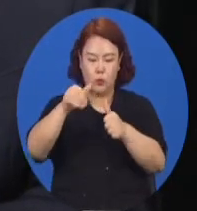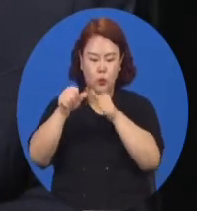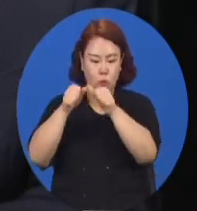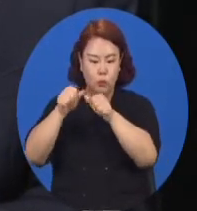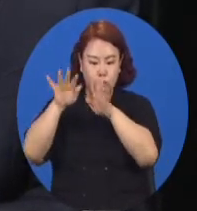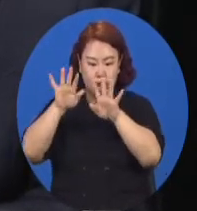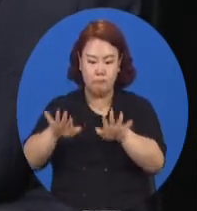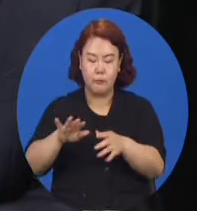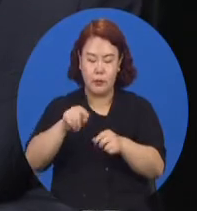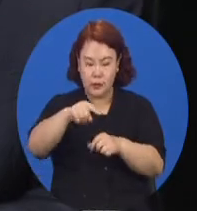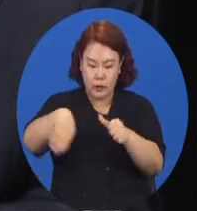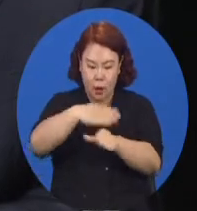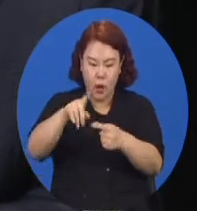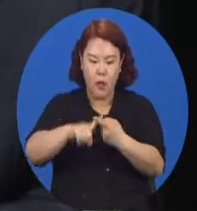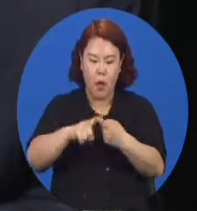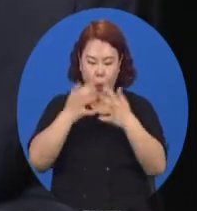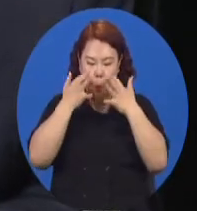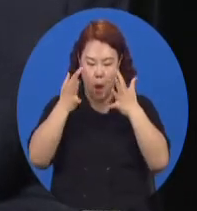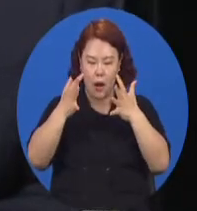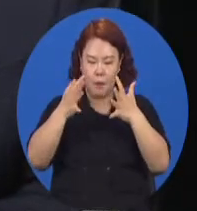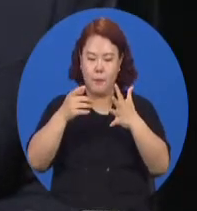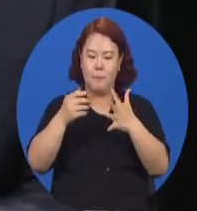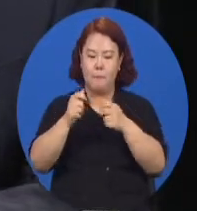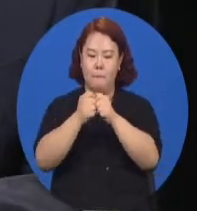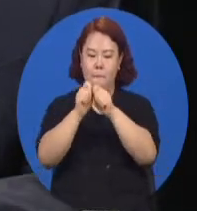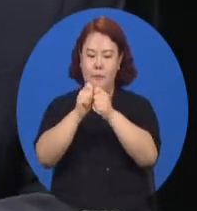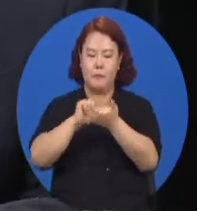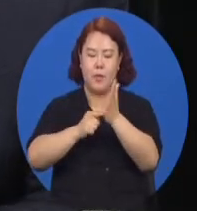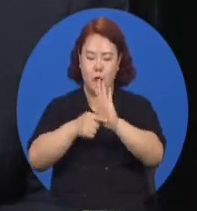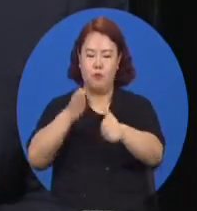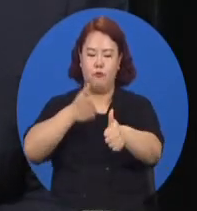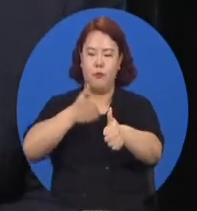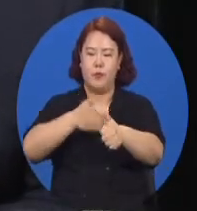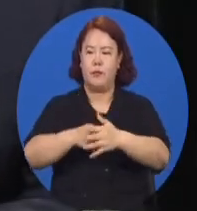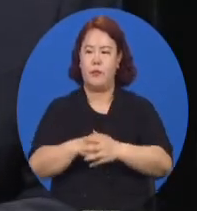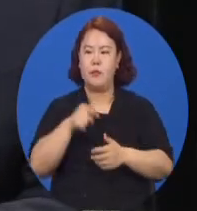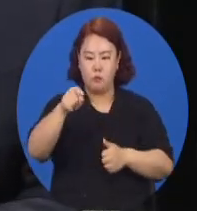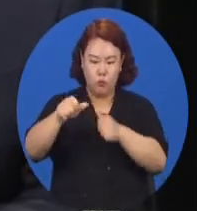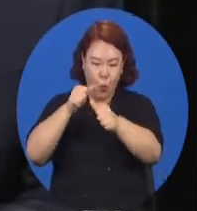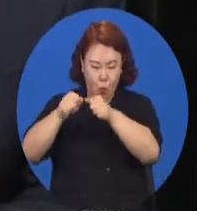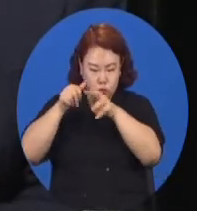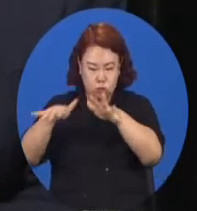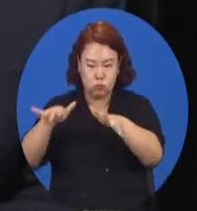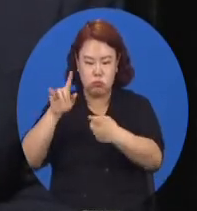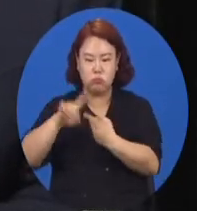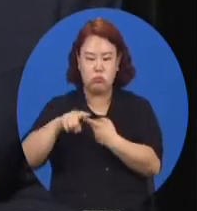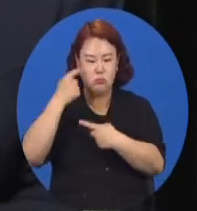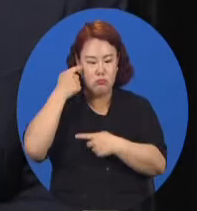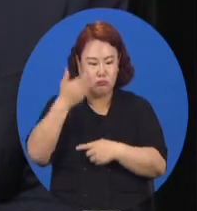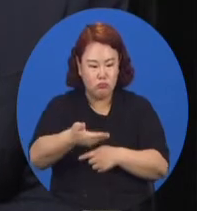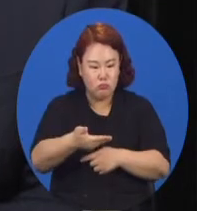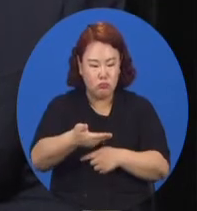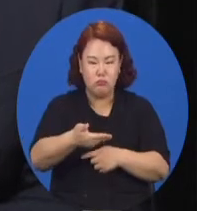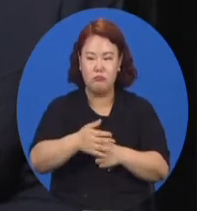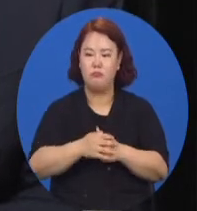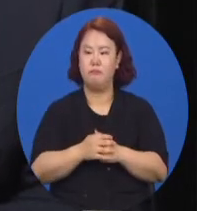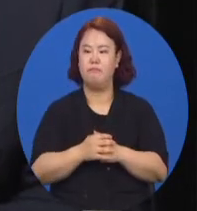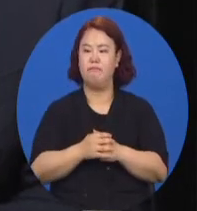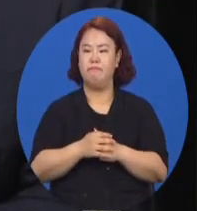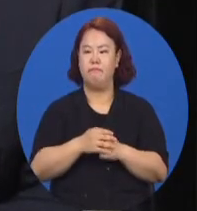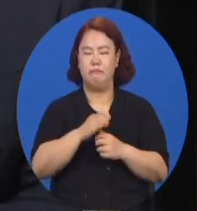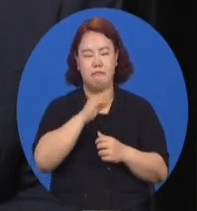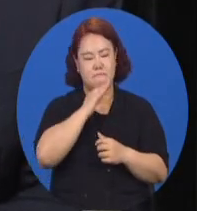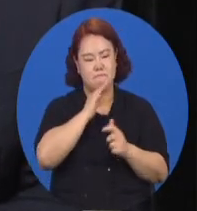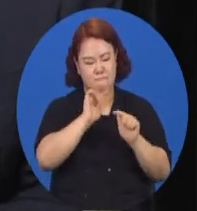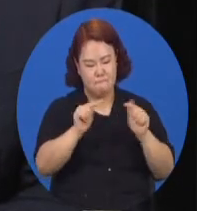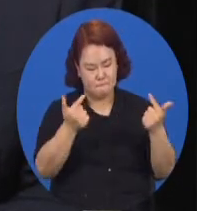좀 밝혀주시기 바랍니다. 예, 이 소문을 가지고 이 질문을 하는 것은 이 합당치